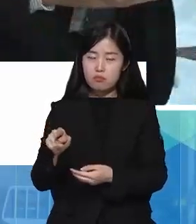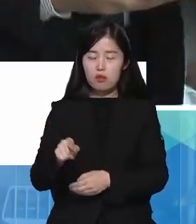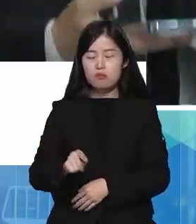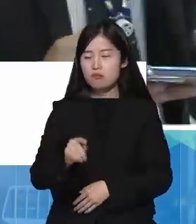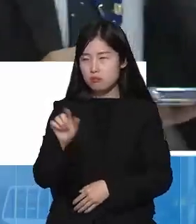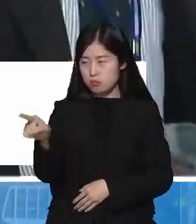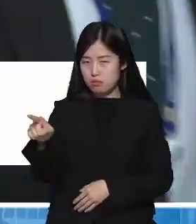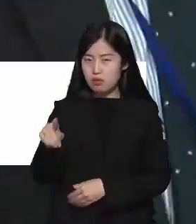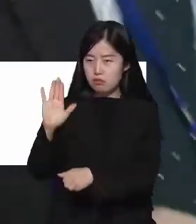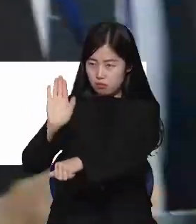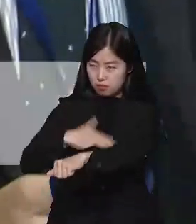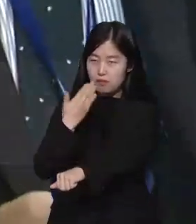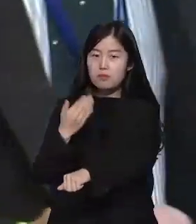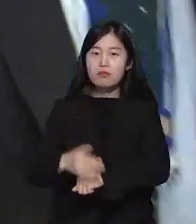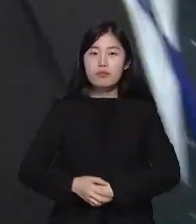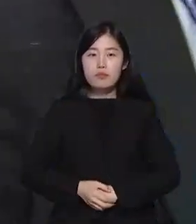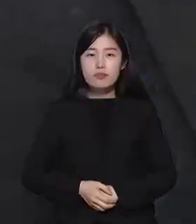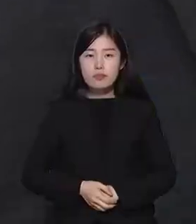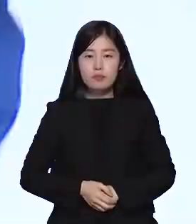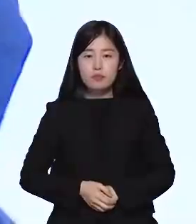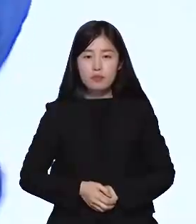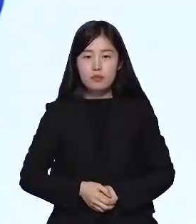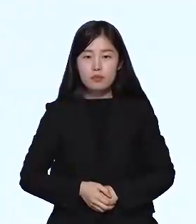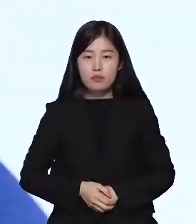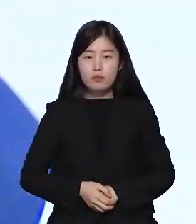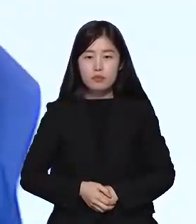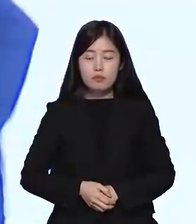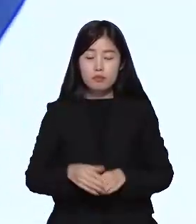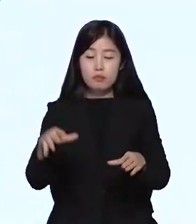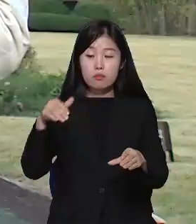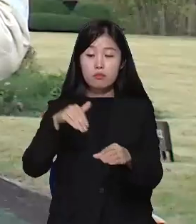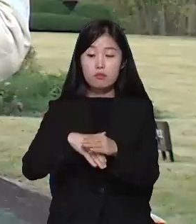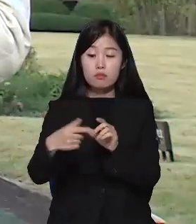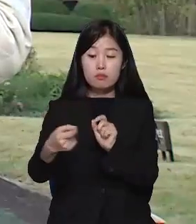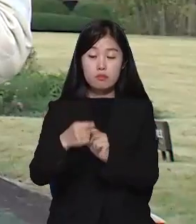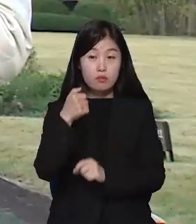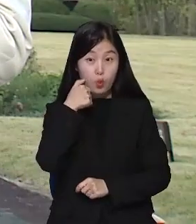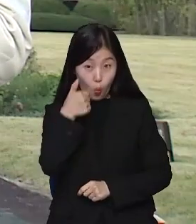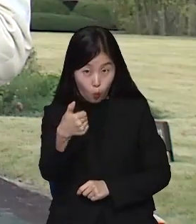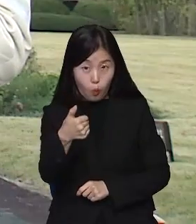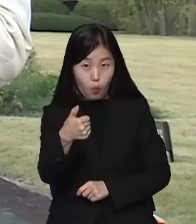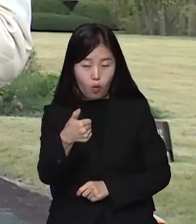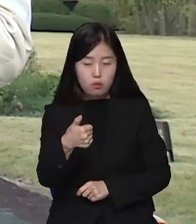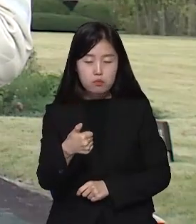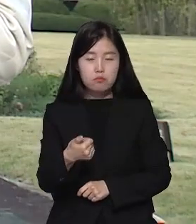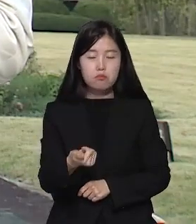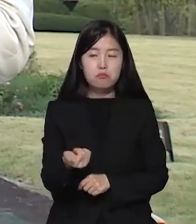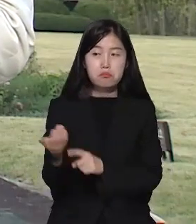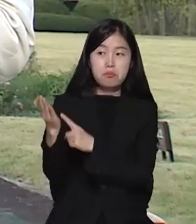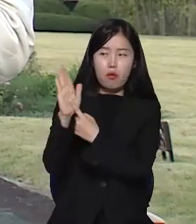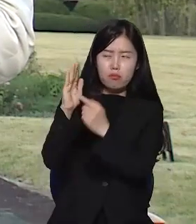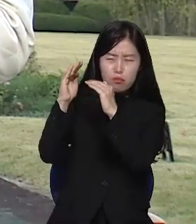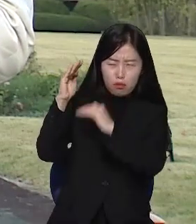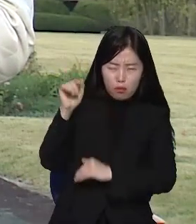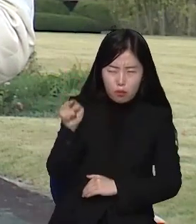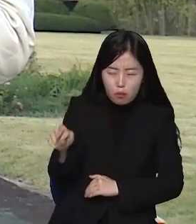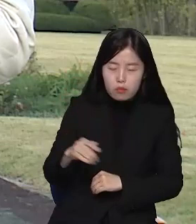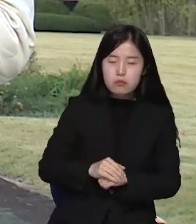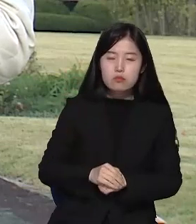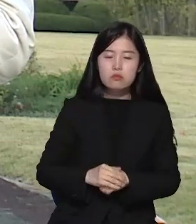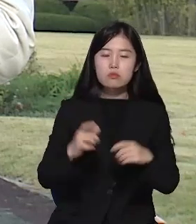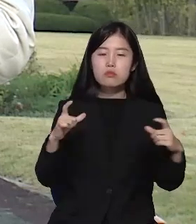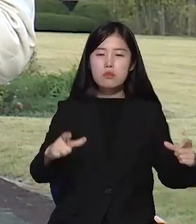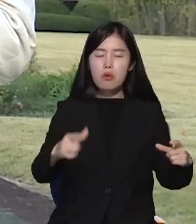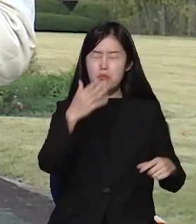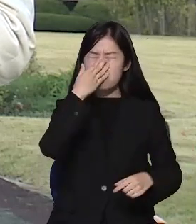대단히 부적절하다고 생각합니다. 총선을 불과 5개월 앞두고 제기된 메가시티론에 지역민들은 지역을